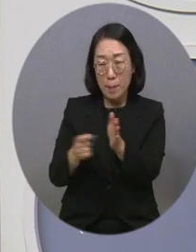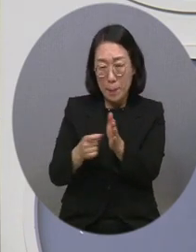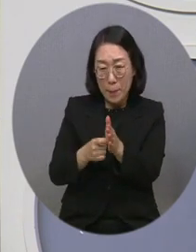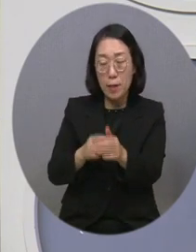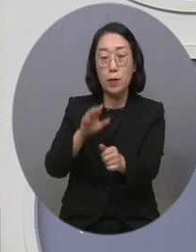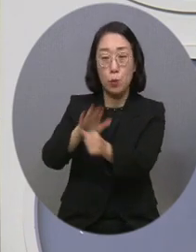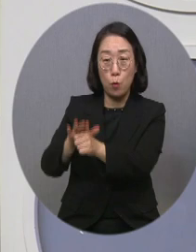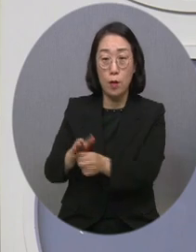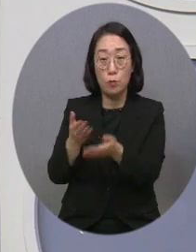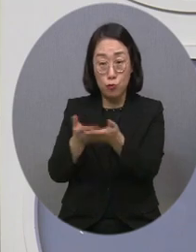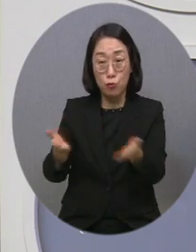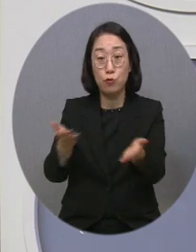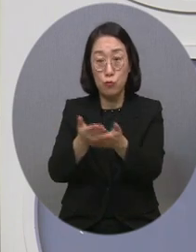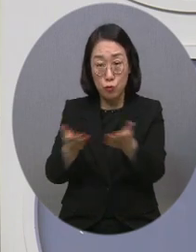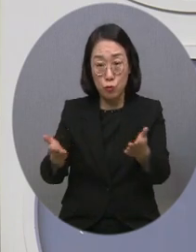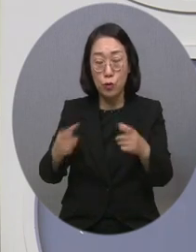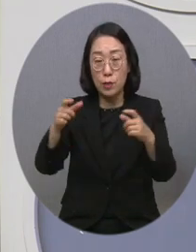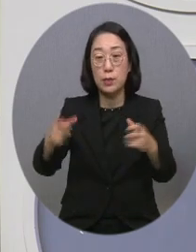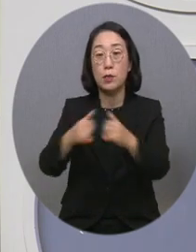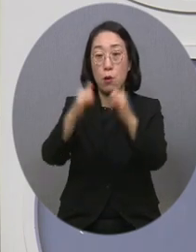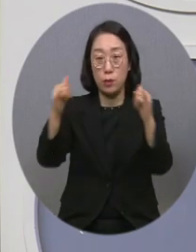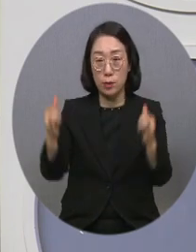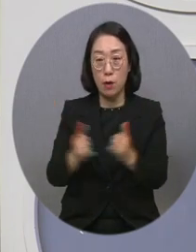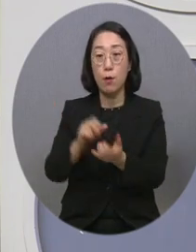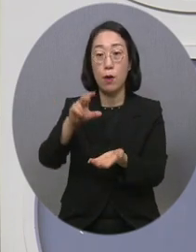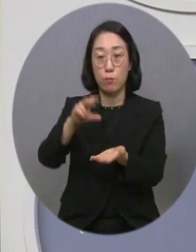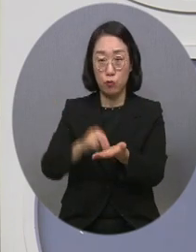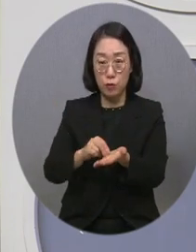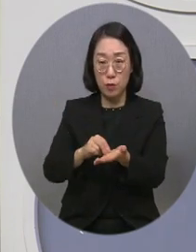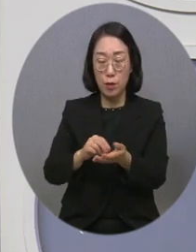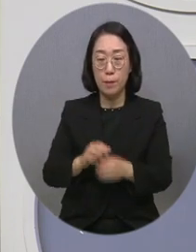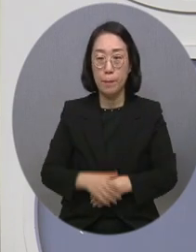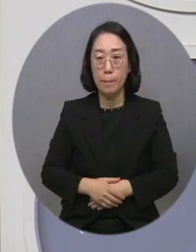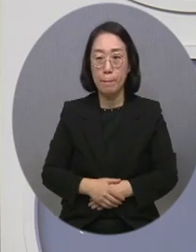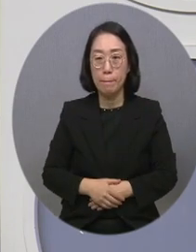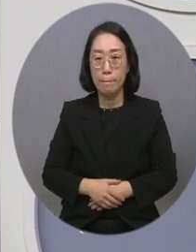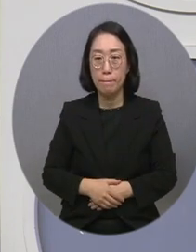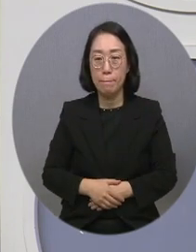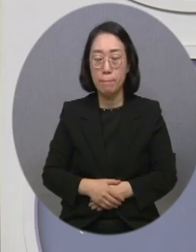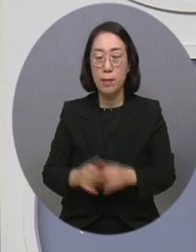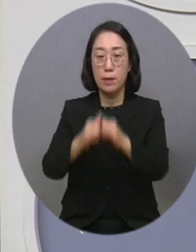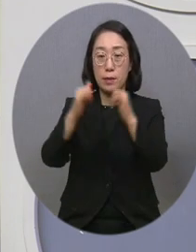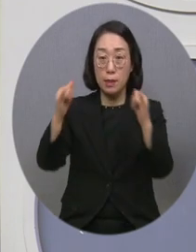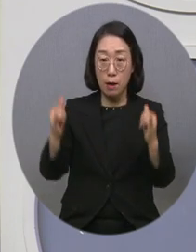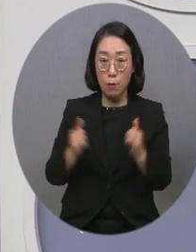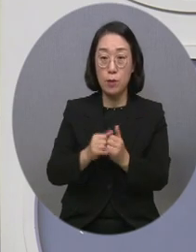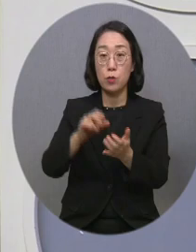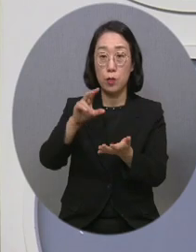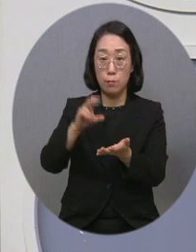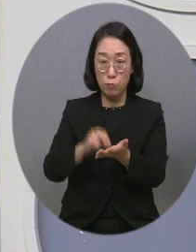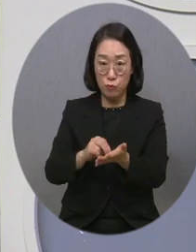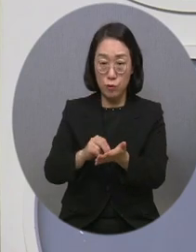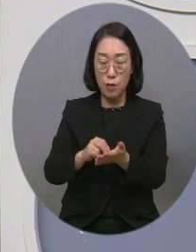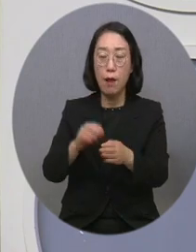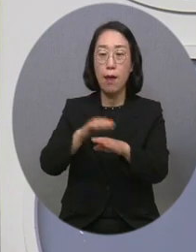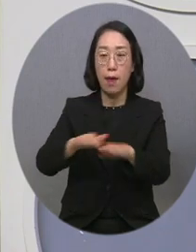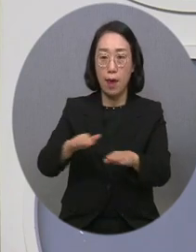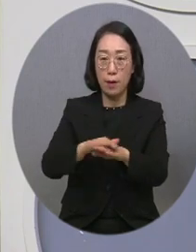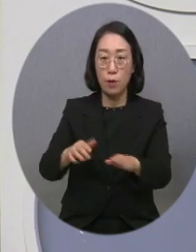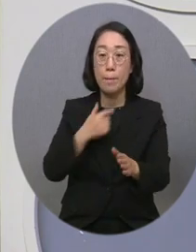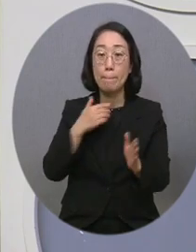대응해서 그런 지역사회 문제들이랄지 이 사회적인 어떤 문제들 해결했던